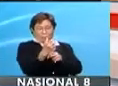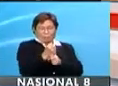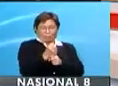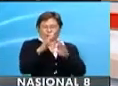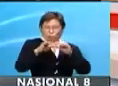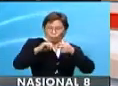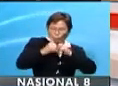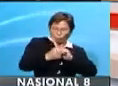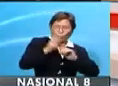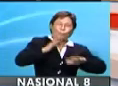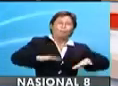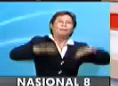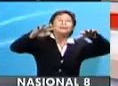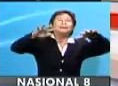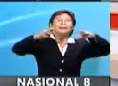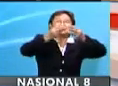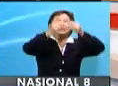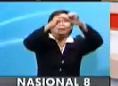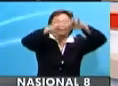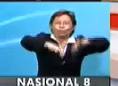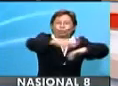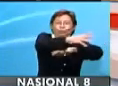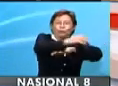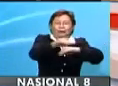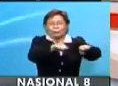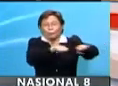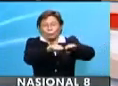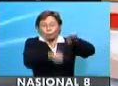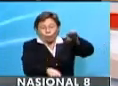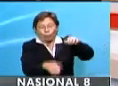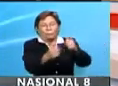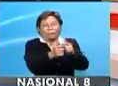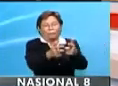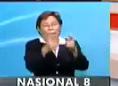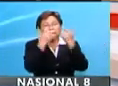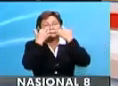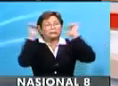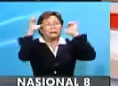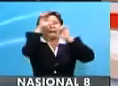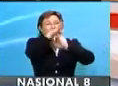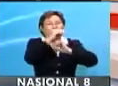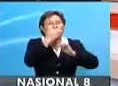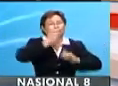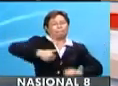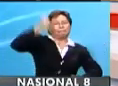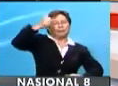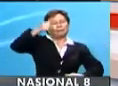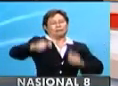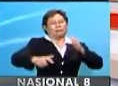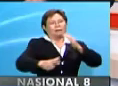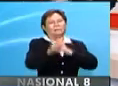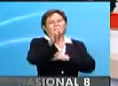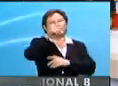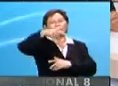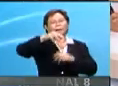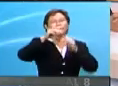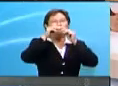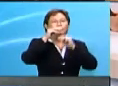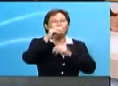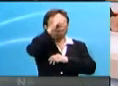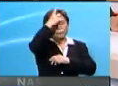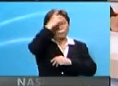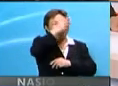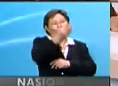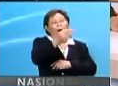menangani masalah banjir tanah runtuh dan gempa bumi dengan lebih cekap dan berkesan timbalan Perdana Menteri Datuk Seri dr Ahmad